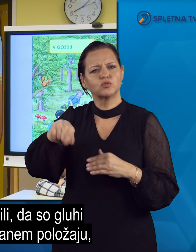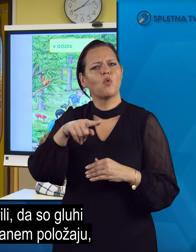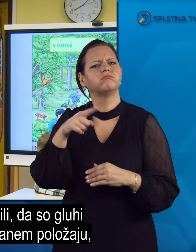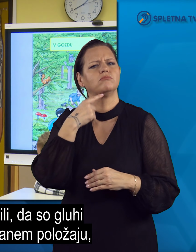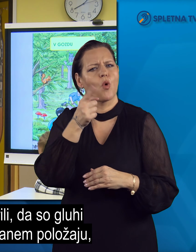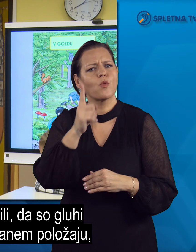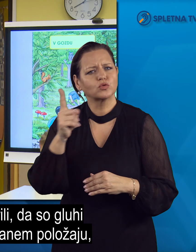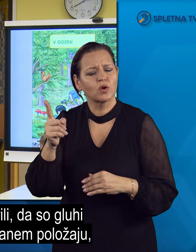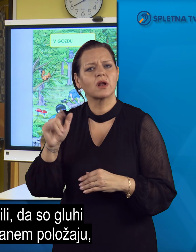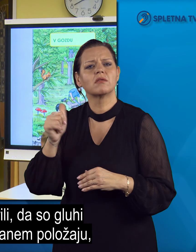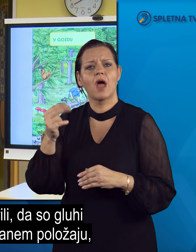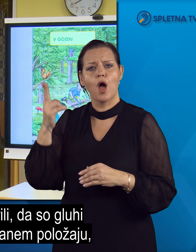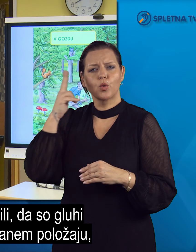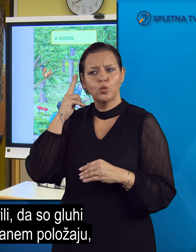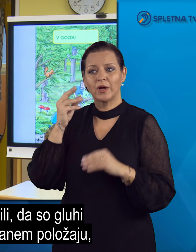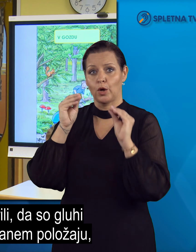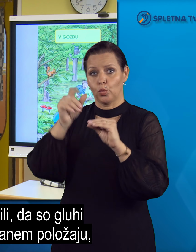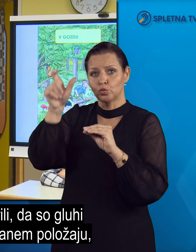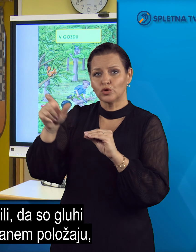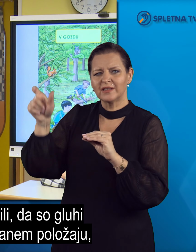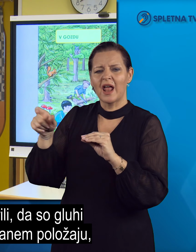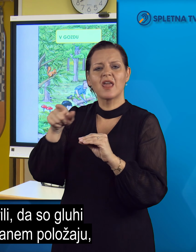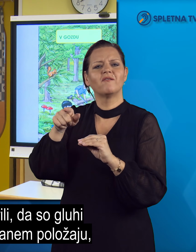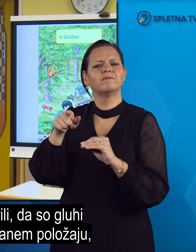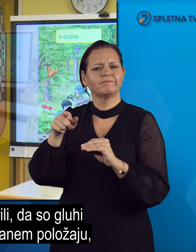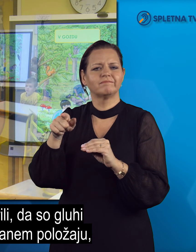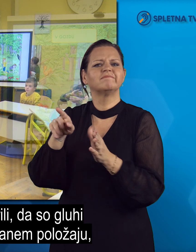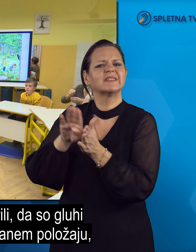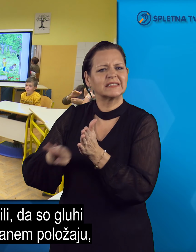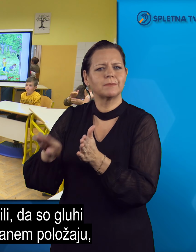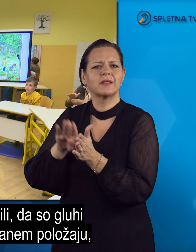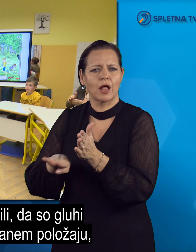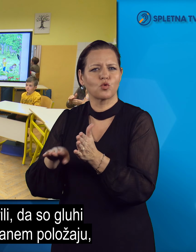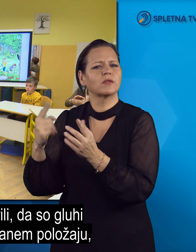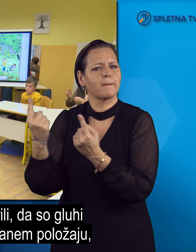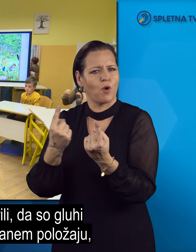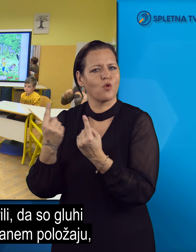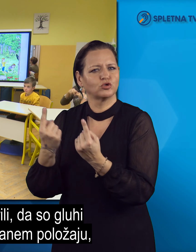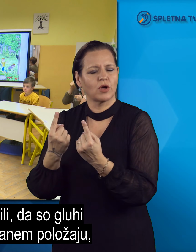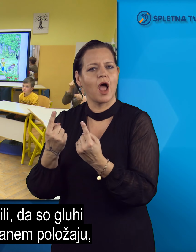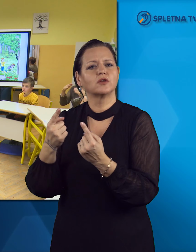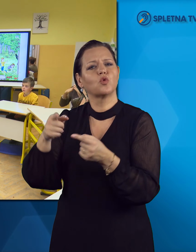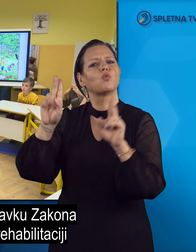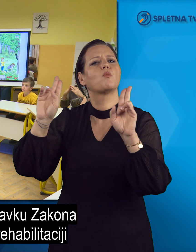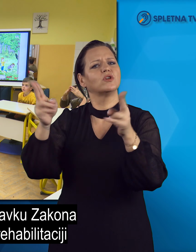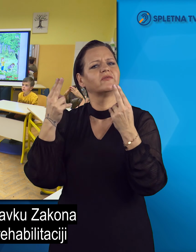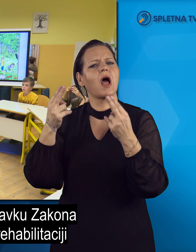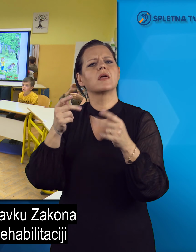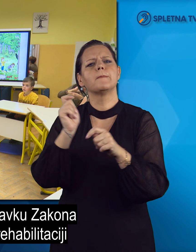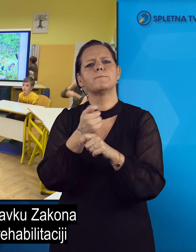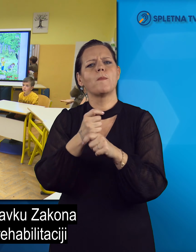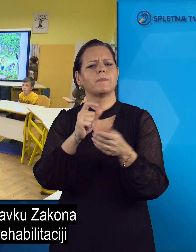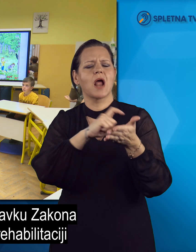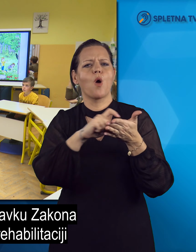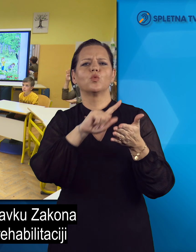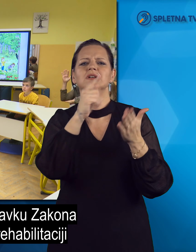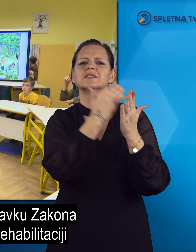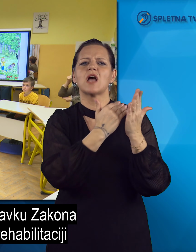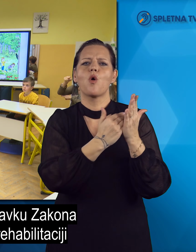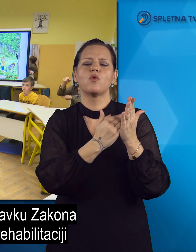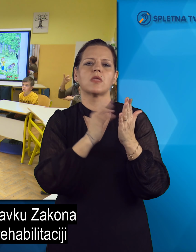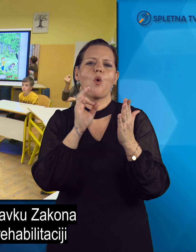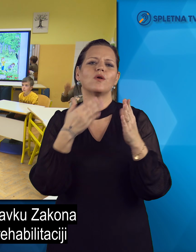Pri tem so opozorili, da so gluhi učitelji v diskriminatornem položaju in pozvali k popravku zakona